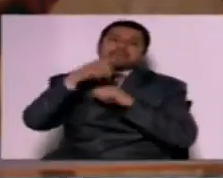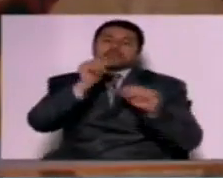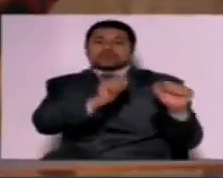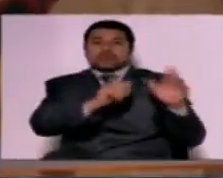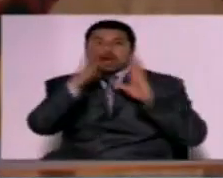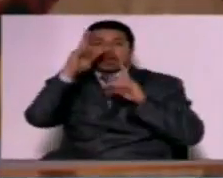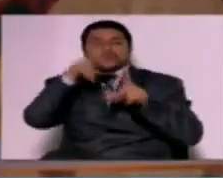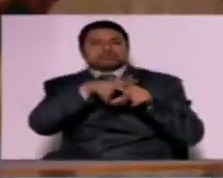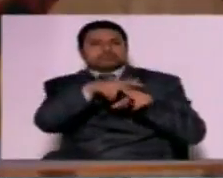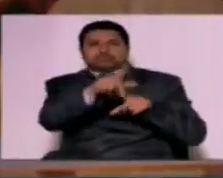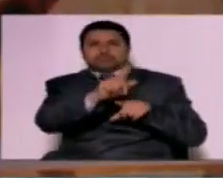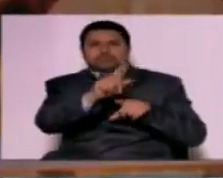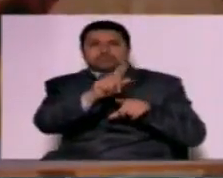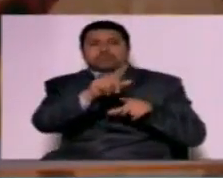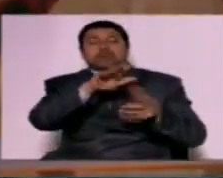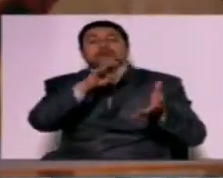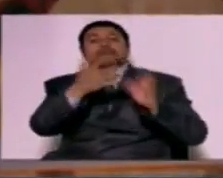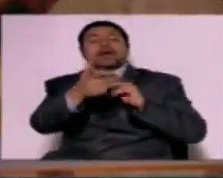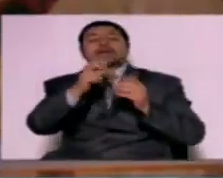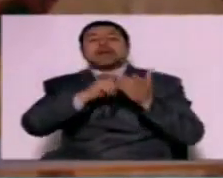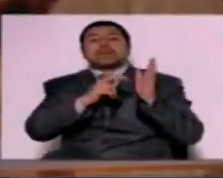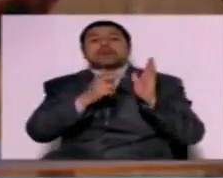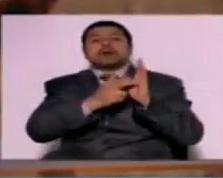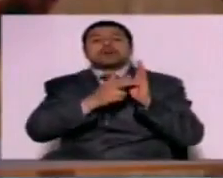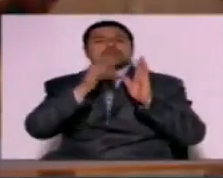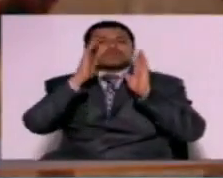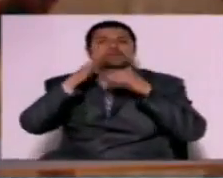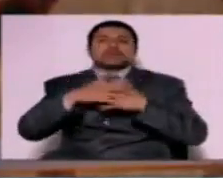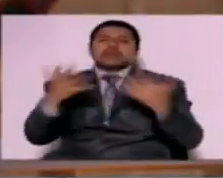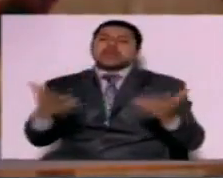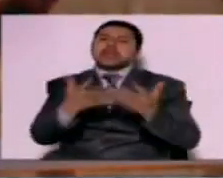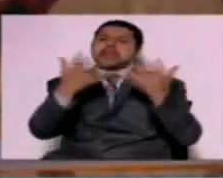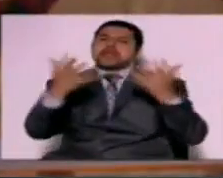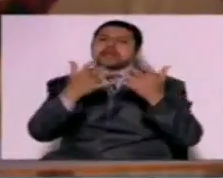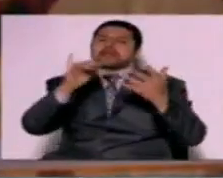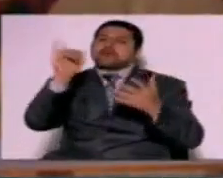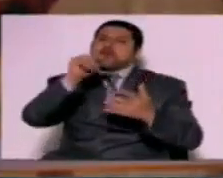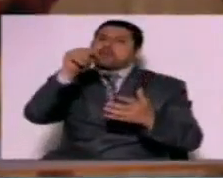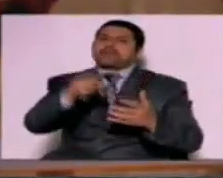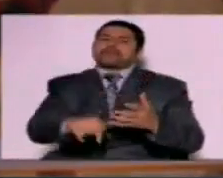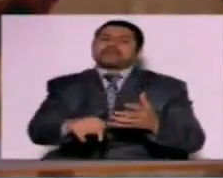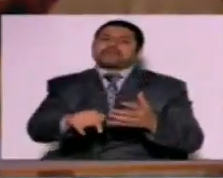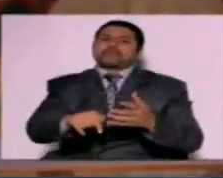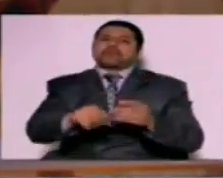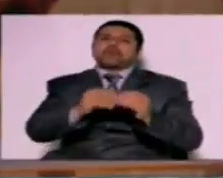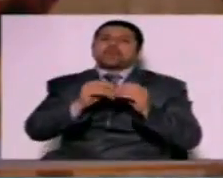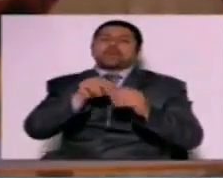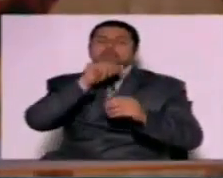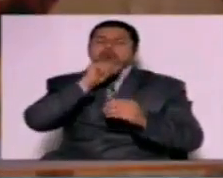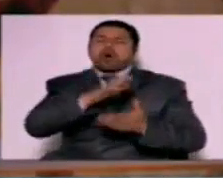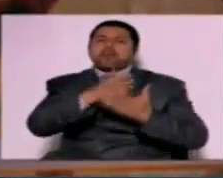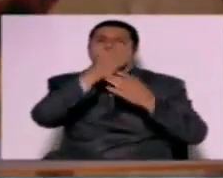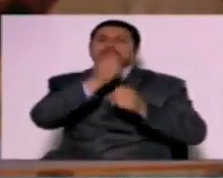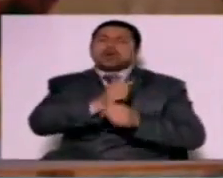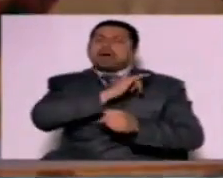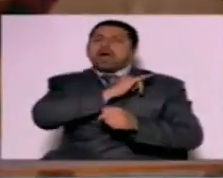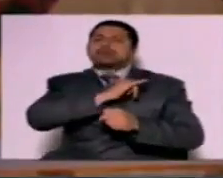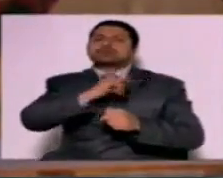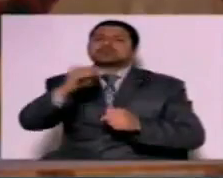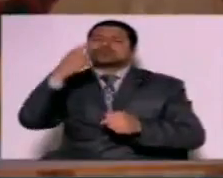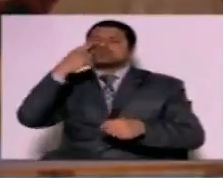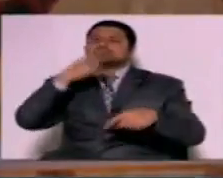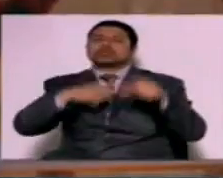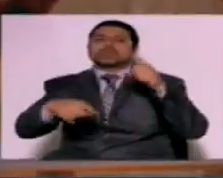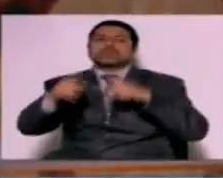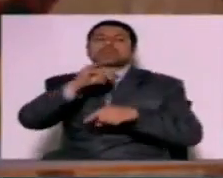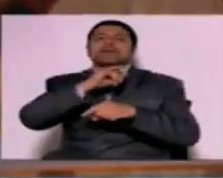لا يعاقب. ولكن من ذا الذي يترك صلاة العيد التي واظب عليها النبي صلى الله عليه وسلم،